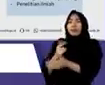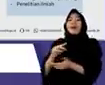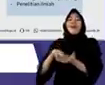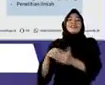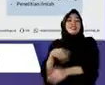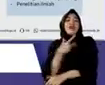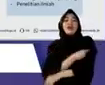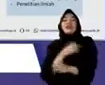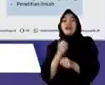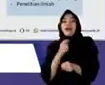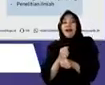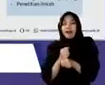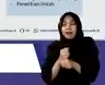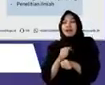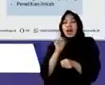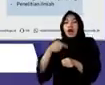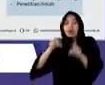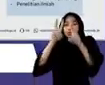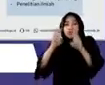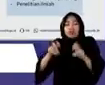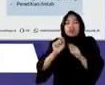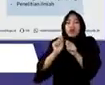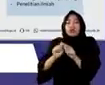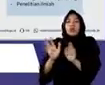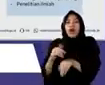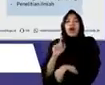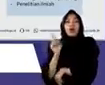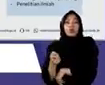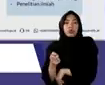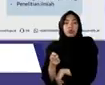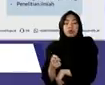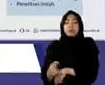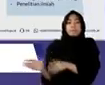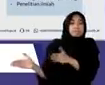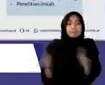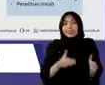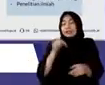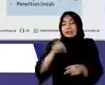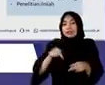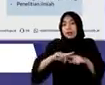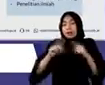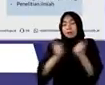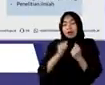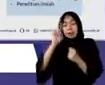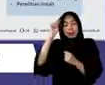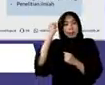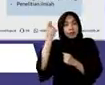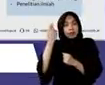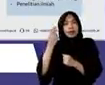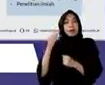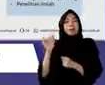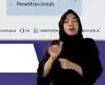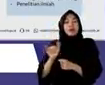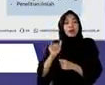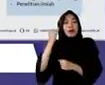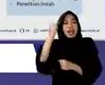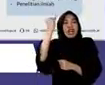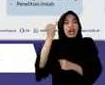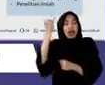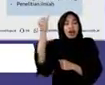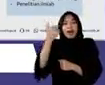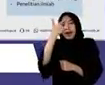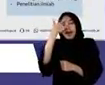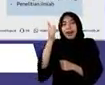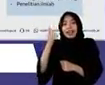spesifik. Saat ini, peneliti, lembaga pemerintahan di bidang kesehatan, serta ilmuwan bekerja keras